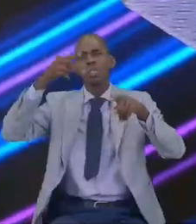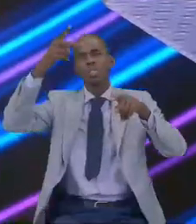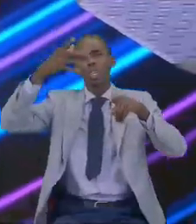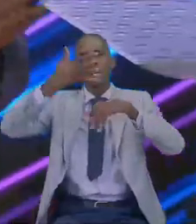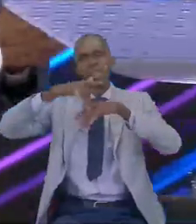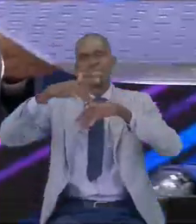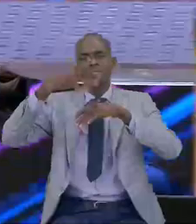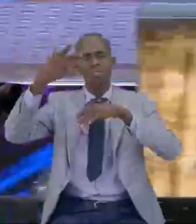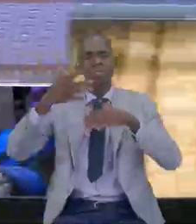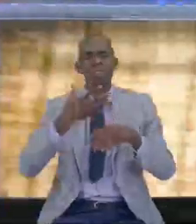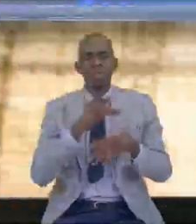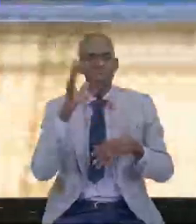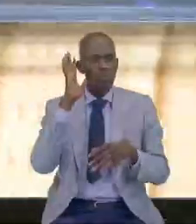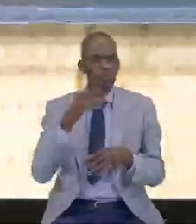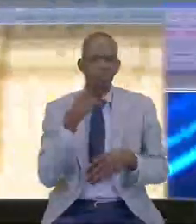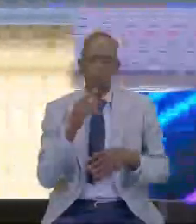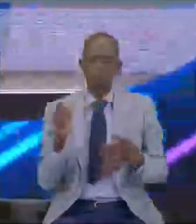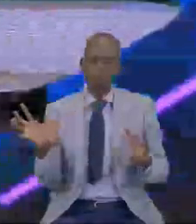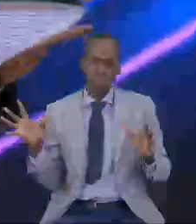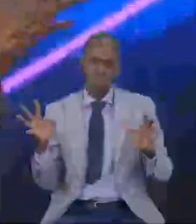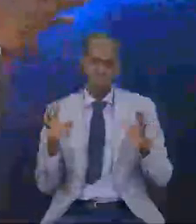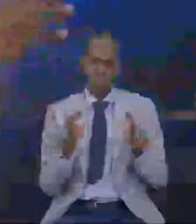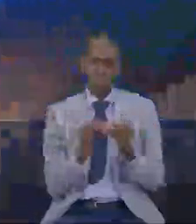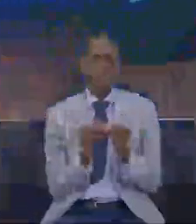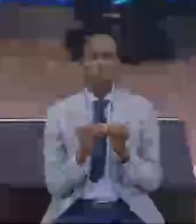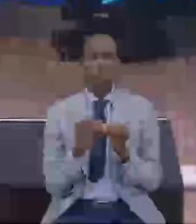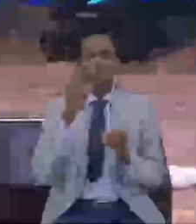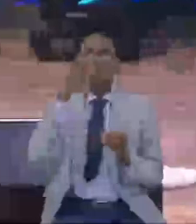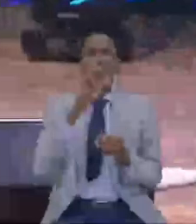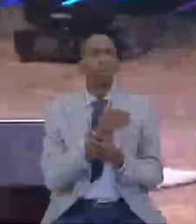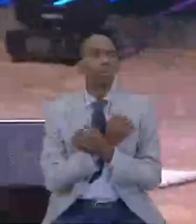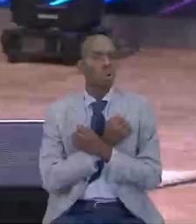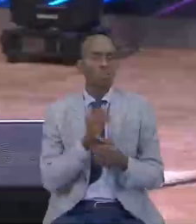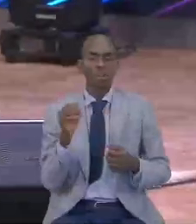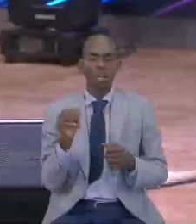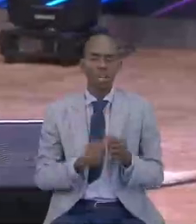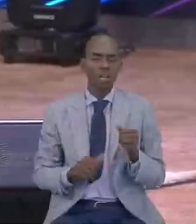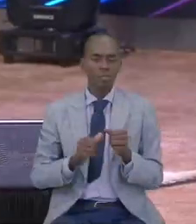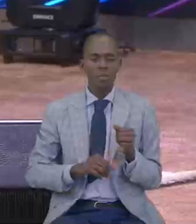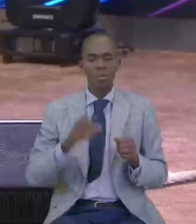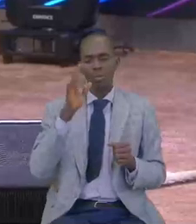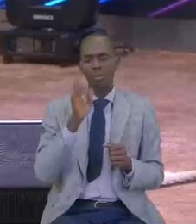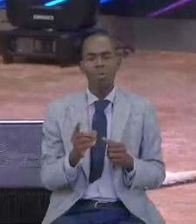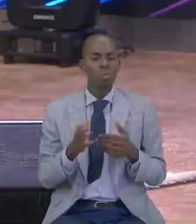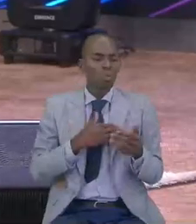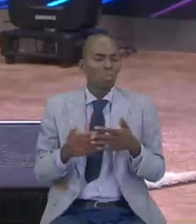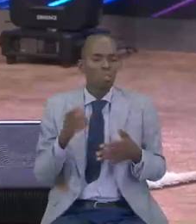et il dira, oh, Dieu aime tout le monde. Qui que tu sois, quel que soit ce que j'ai dit la dernière fois,